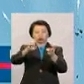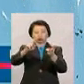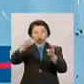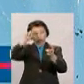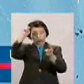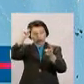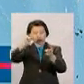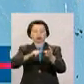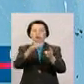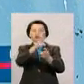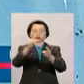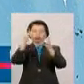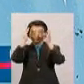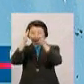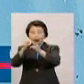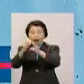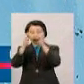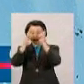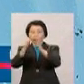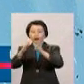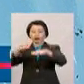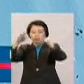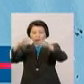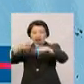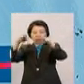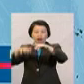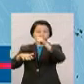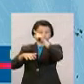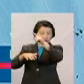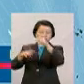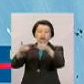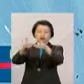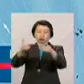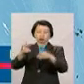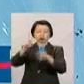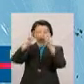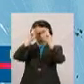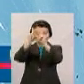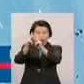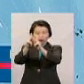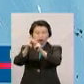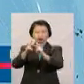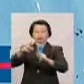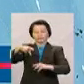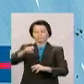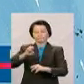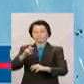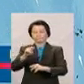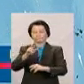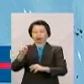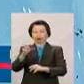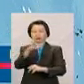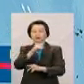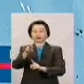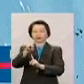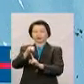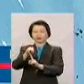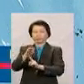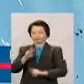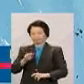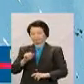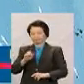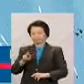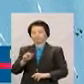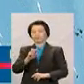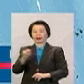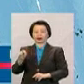manakala Pahang pula melibatkan hujan sedang berlaku di daerah Kuantan, Pekan dan juga Maran. Berikutan